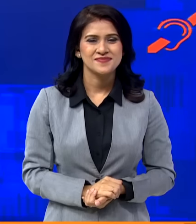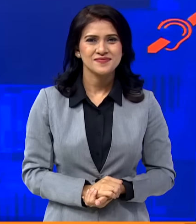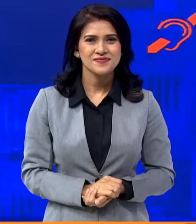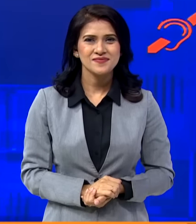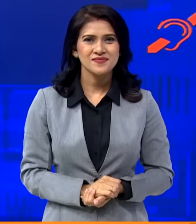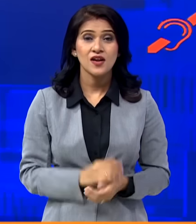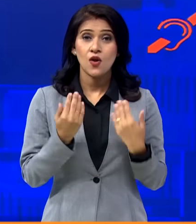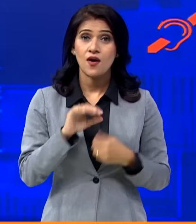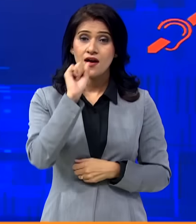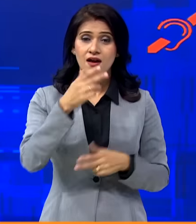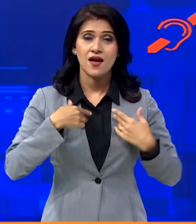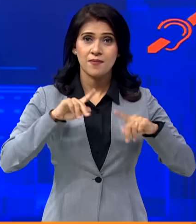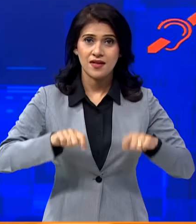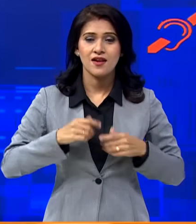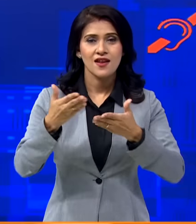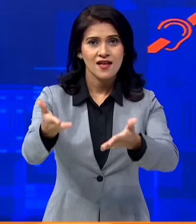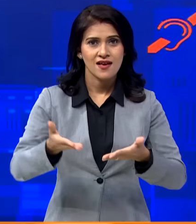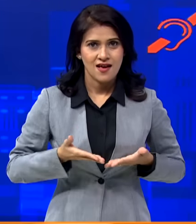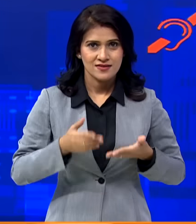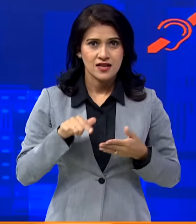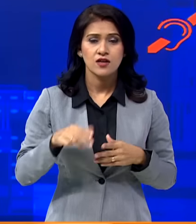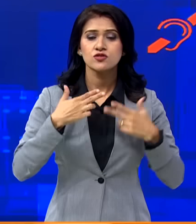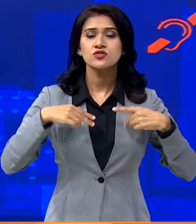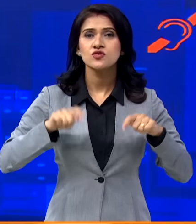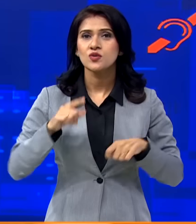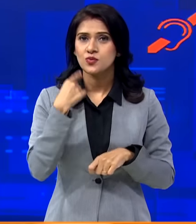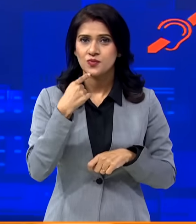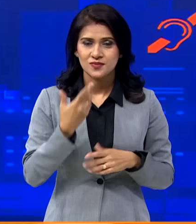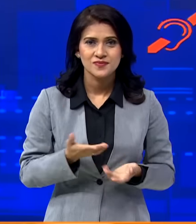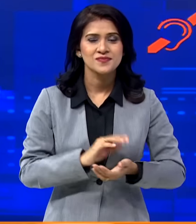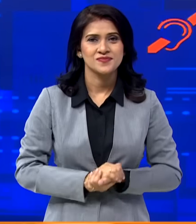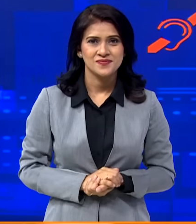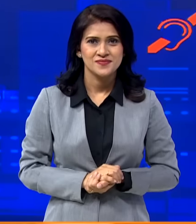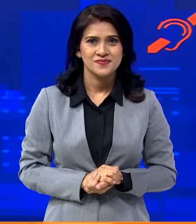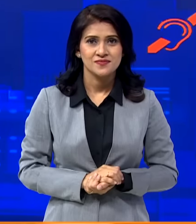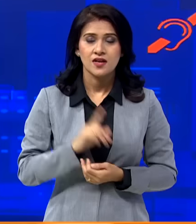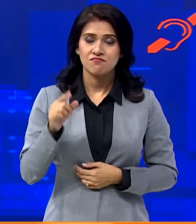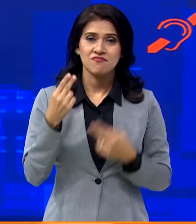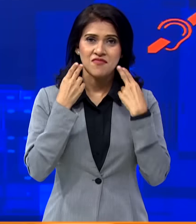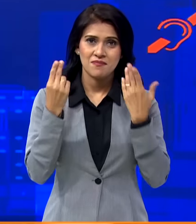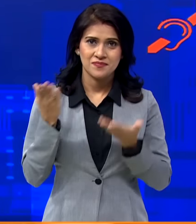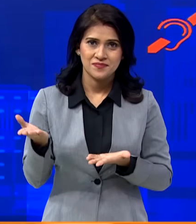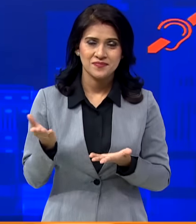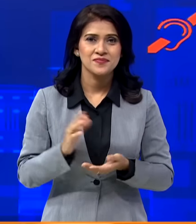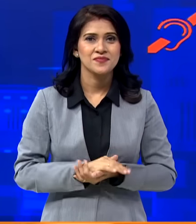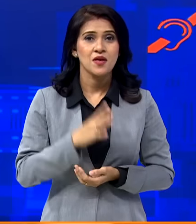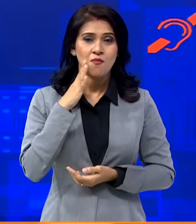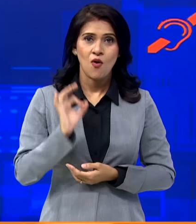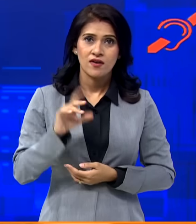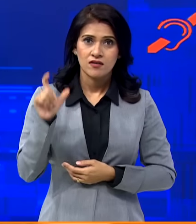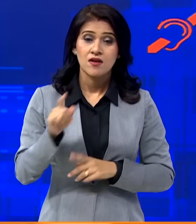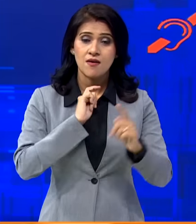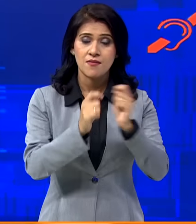और अब आपकी अदालत में आमंत्रित कर रहा हूं हमारे आज के जज को हमारे आज के जज बड़े खास हैं मीडिया के